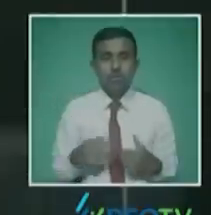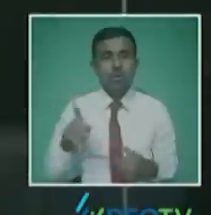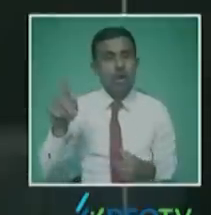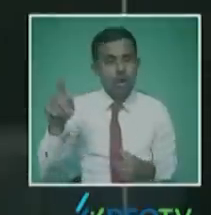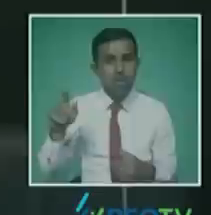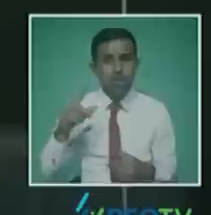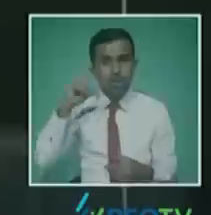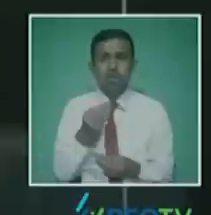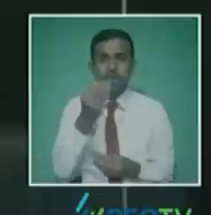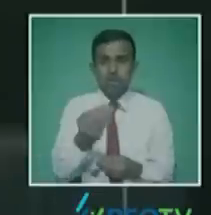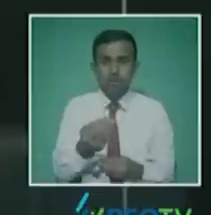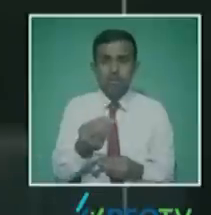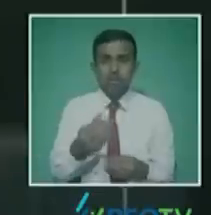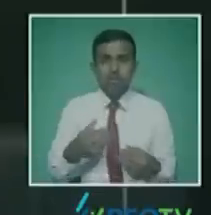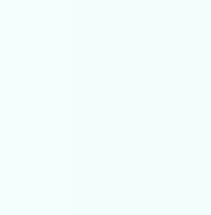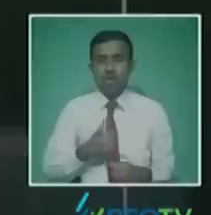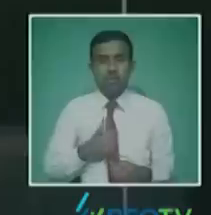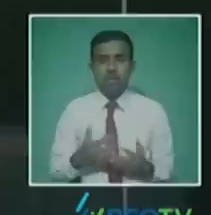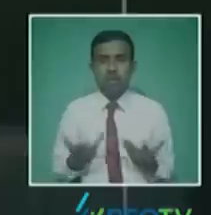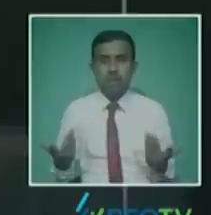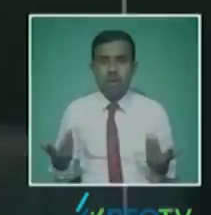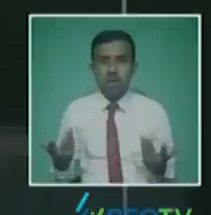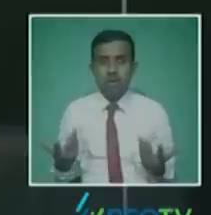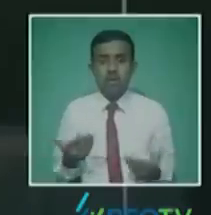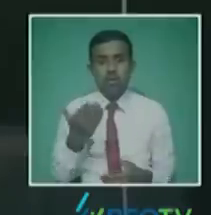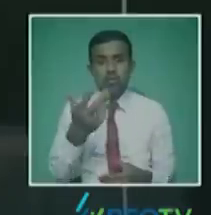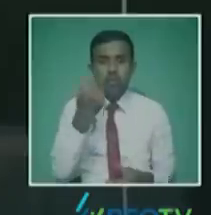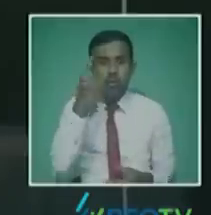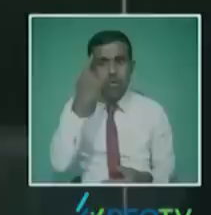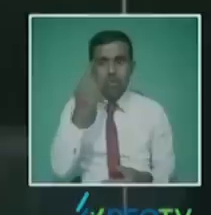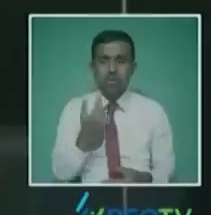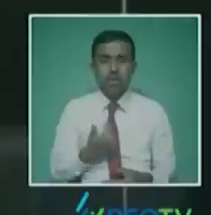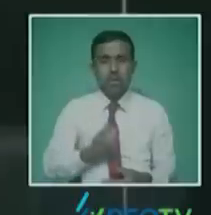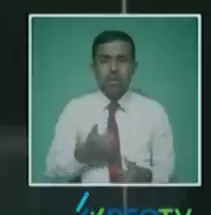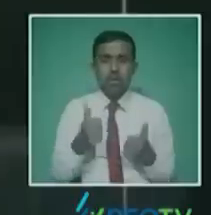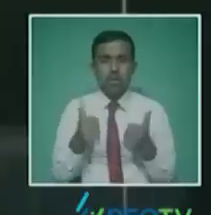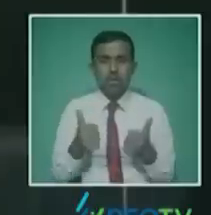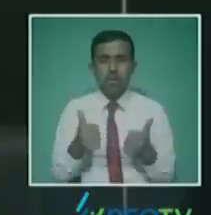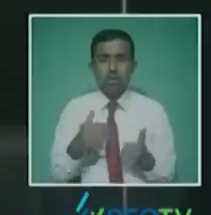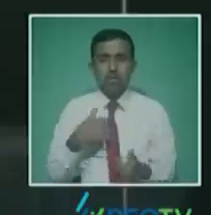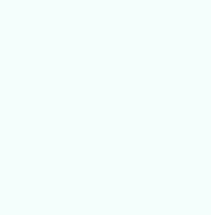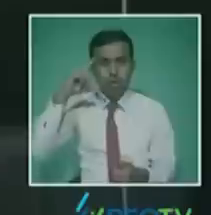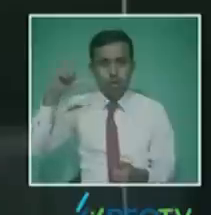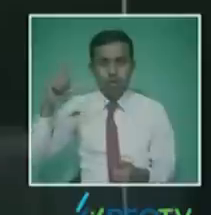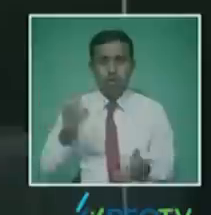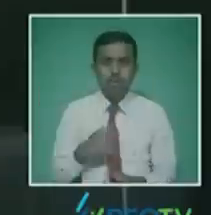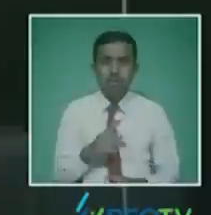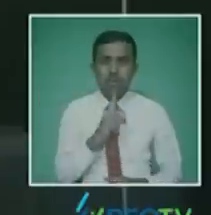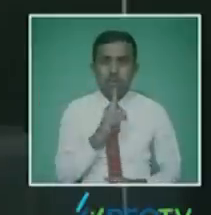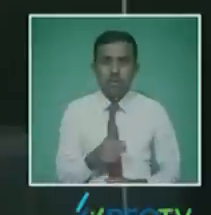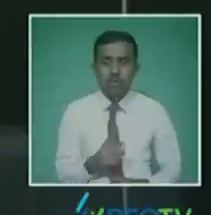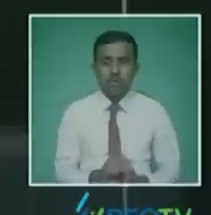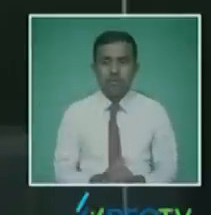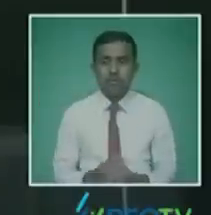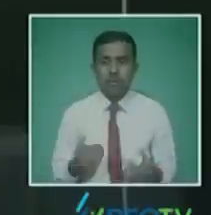have to work with all countries. I agree with you that we need to work with the Chinese and the Indians. Not a point of order, not a point of order. But